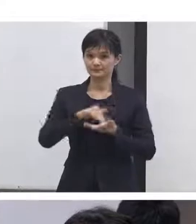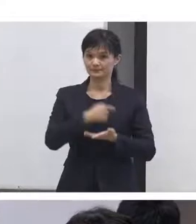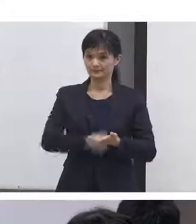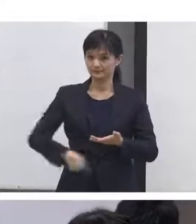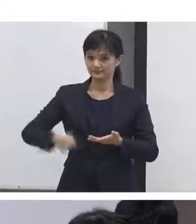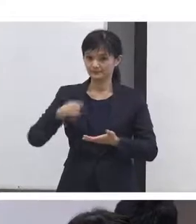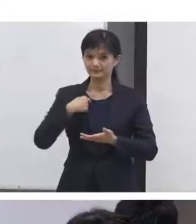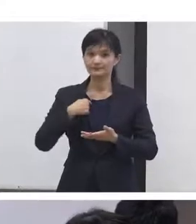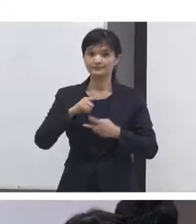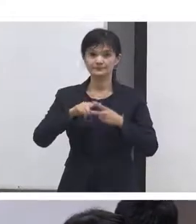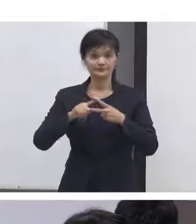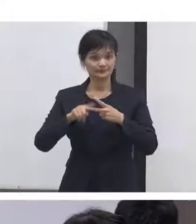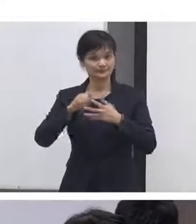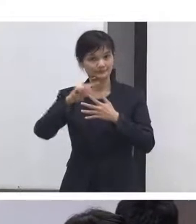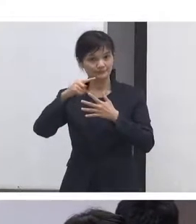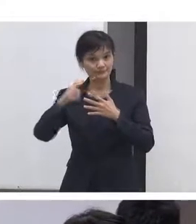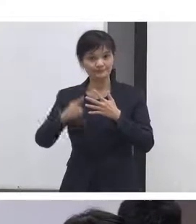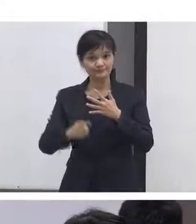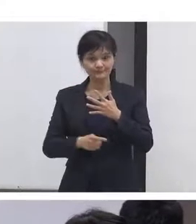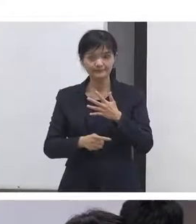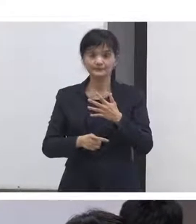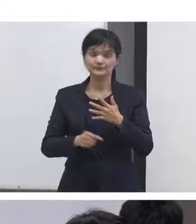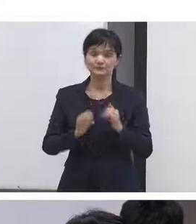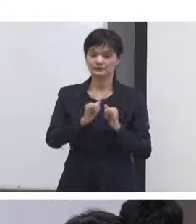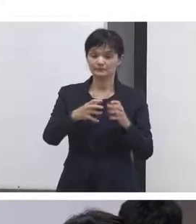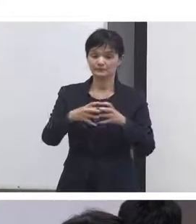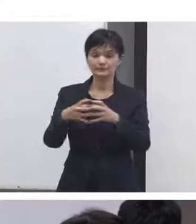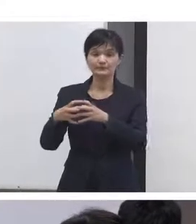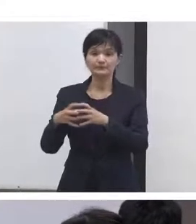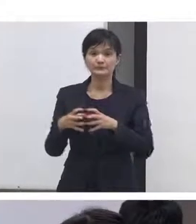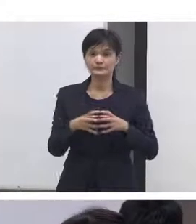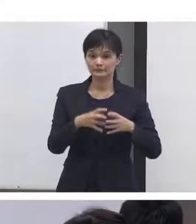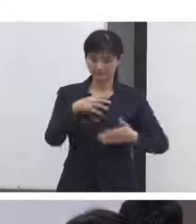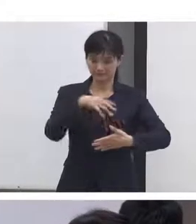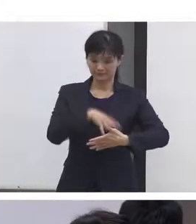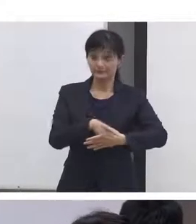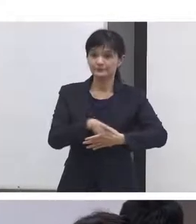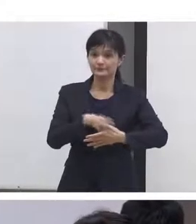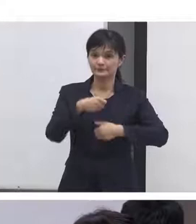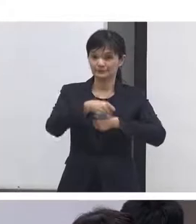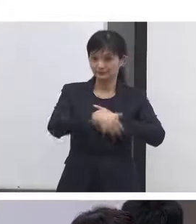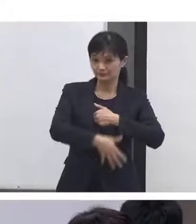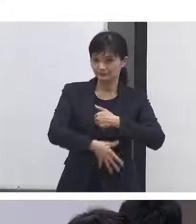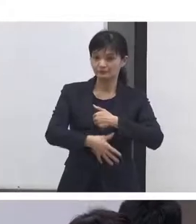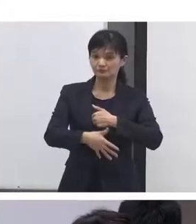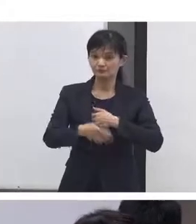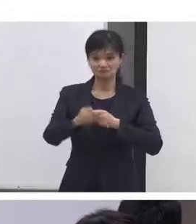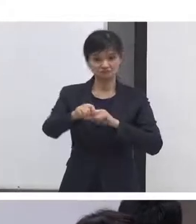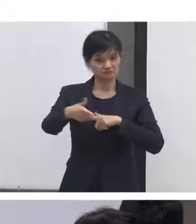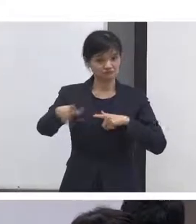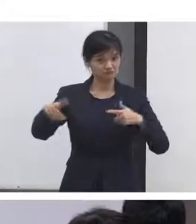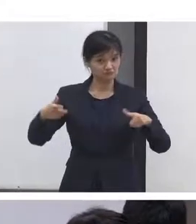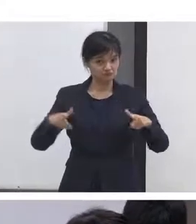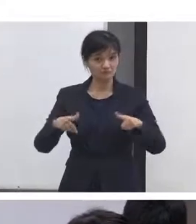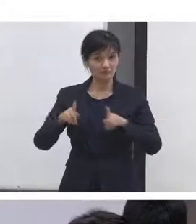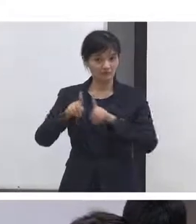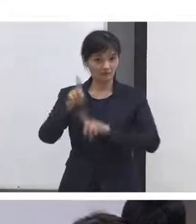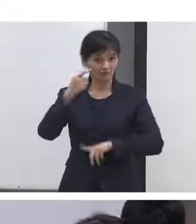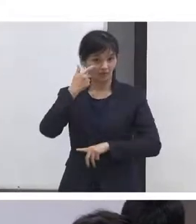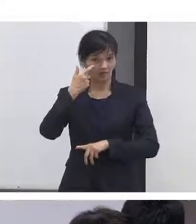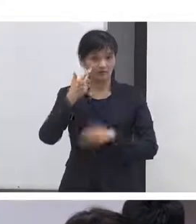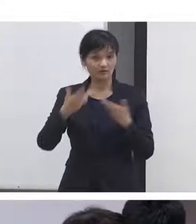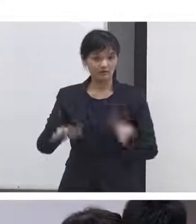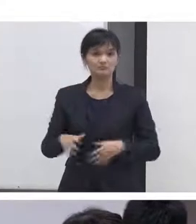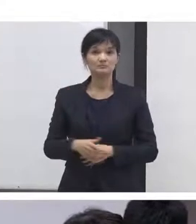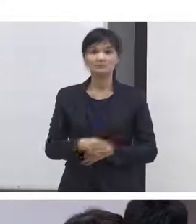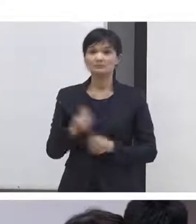下哈，其实。这些各种各样的社群，他们内部的组织的方式也都不一定一样，其实也有差很多的。比如说像